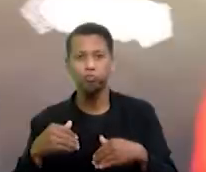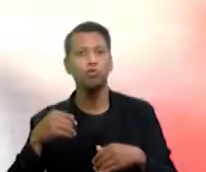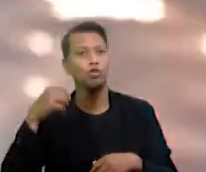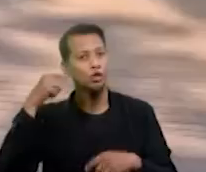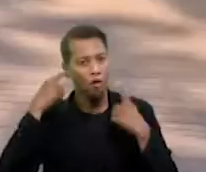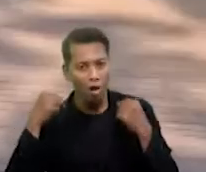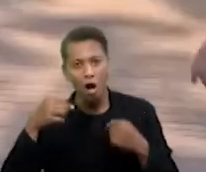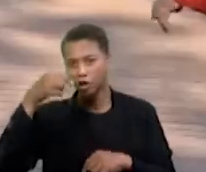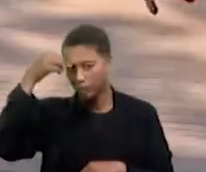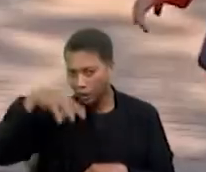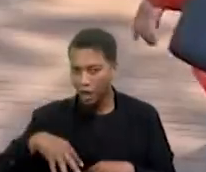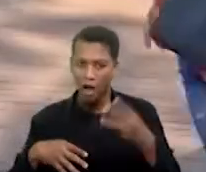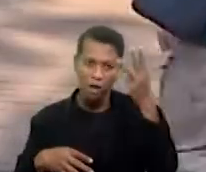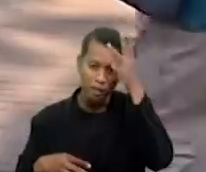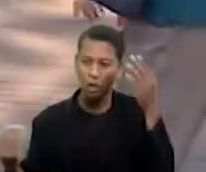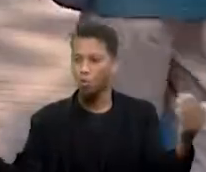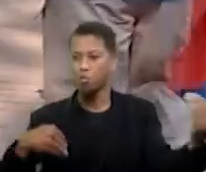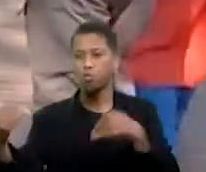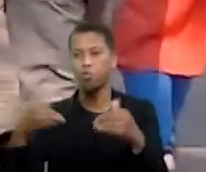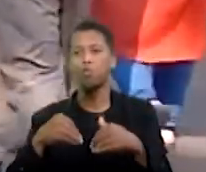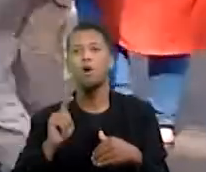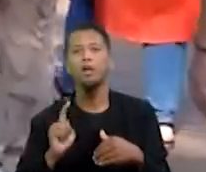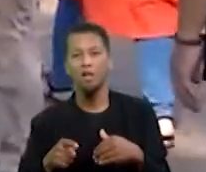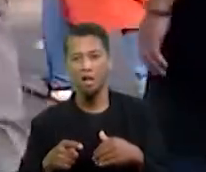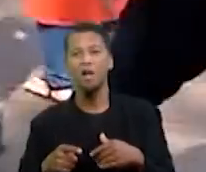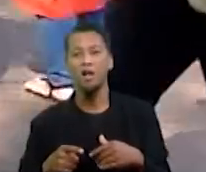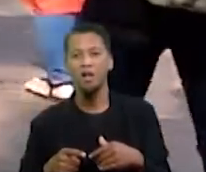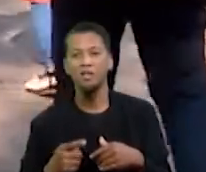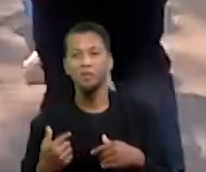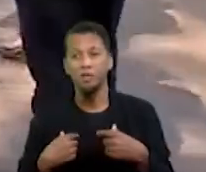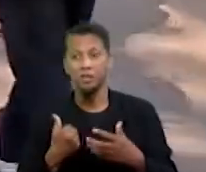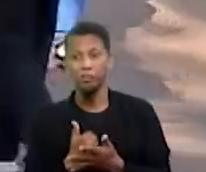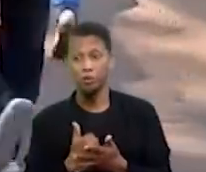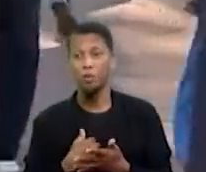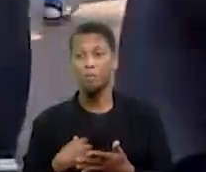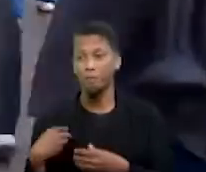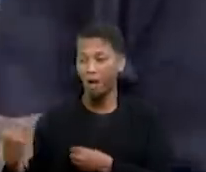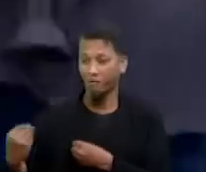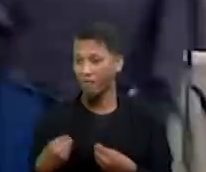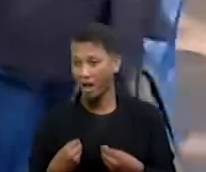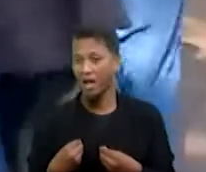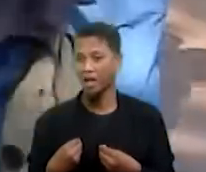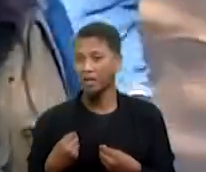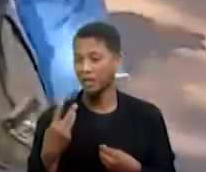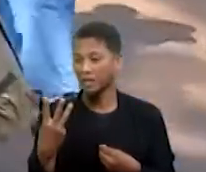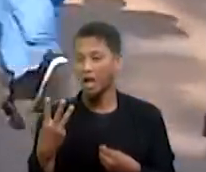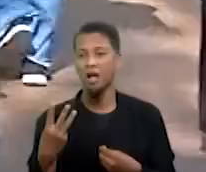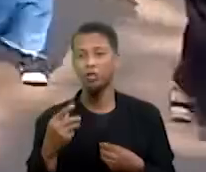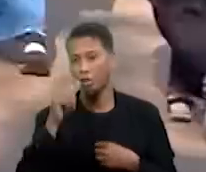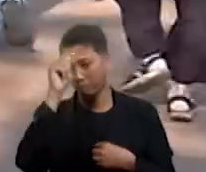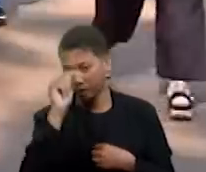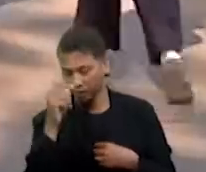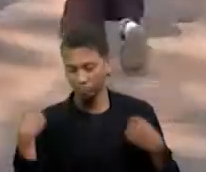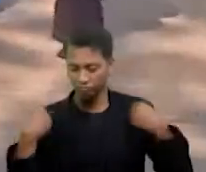Kalimantan. Kaos ada 3, saya bawa 2 terus disimpan. Topi ada 1, ini belakang. Ini adik juga, mohon